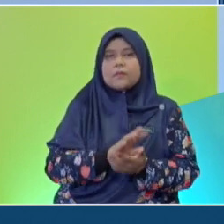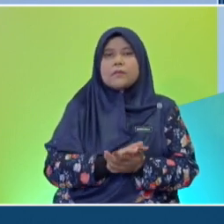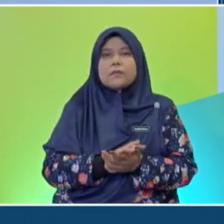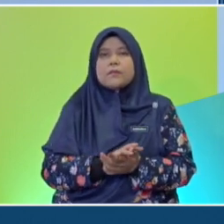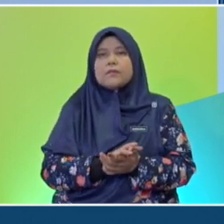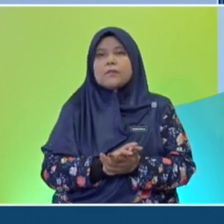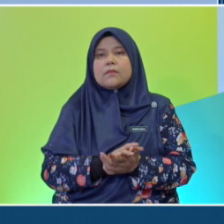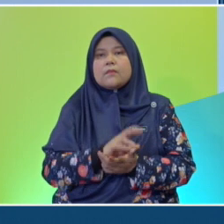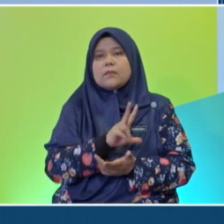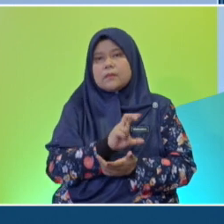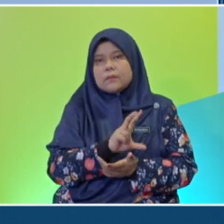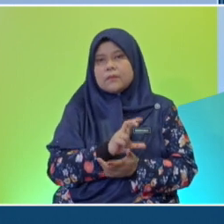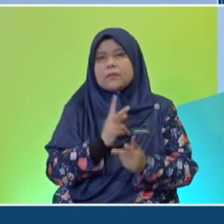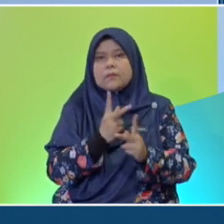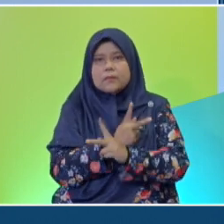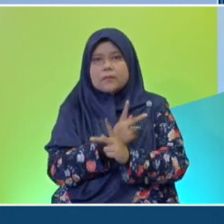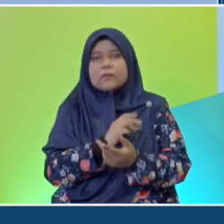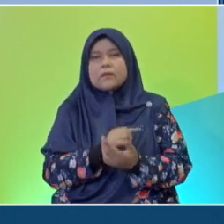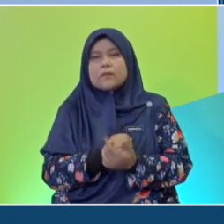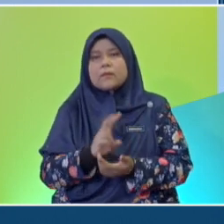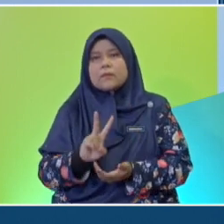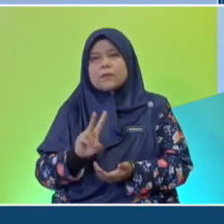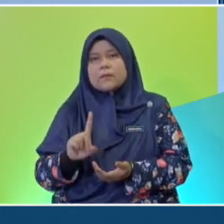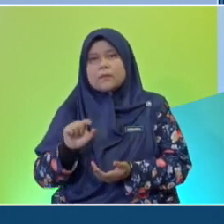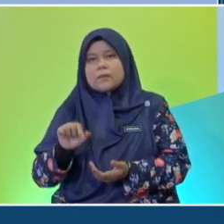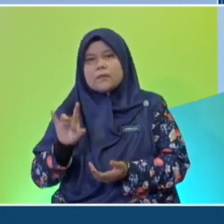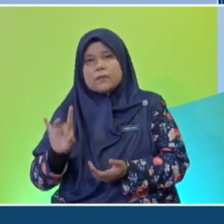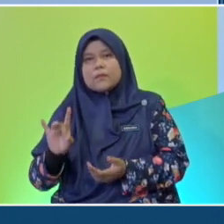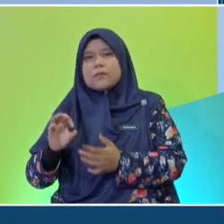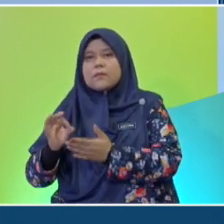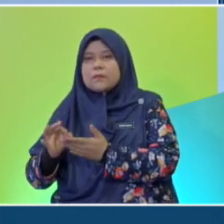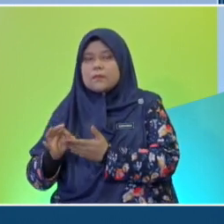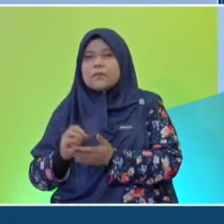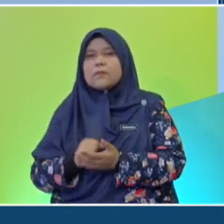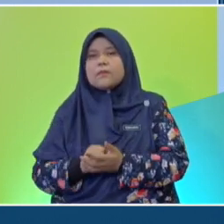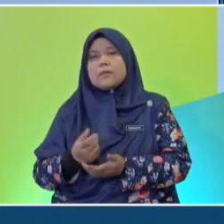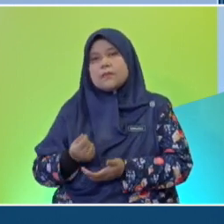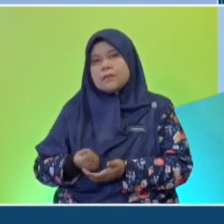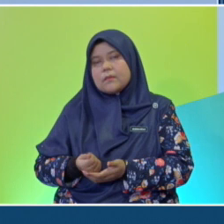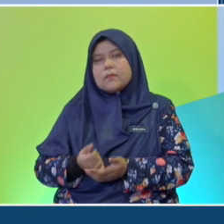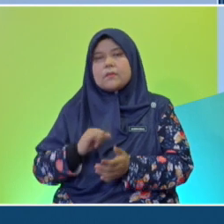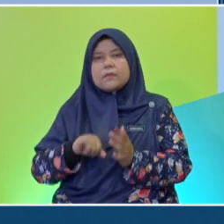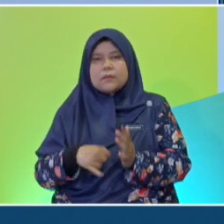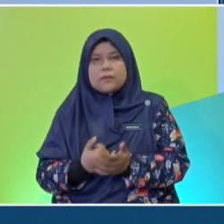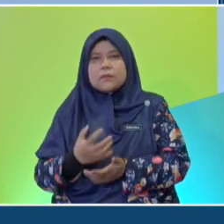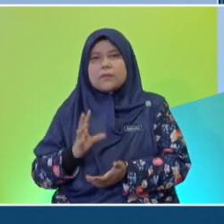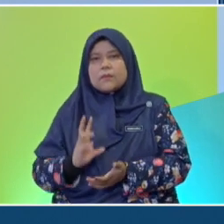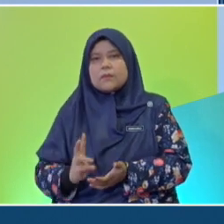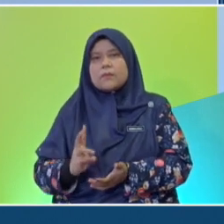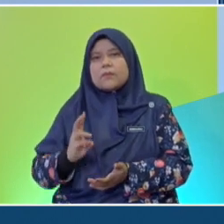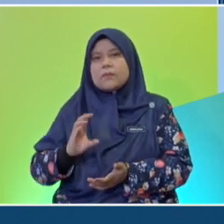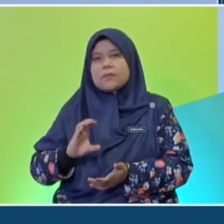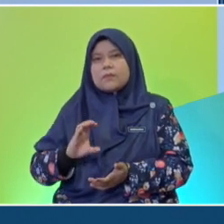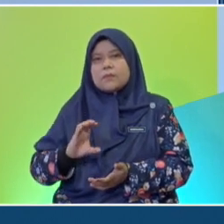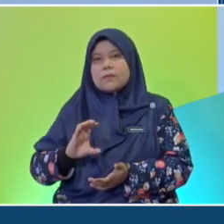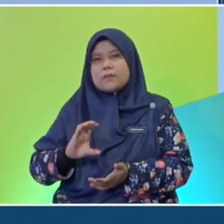kita akan buat 30 darah dengan 21 pukulan delapan mesin kita kenapa jumlah 600 ini